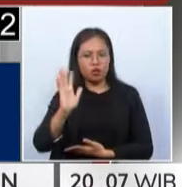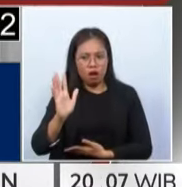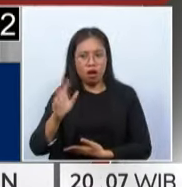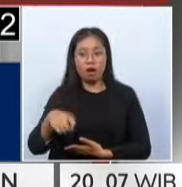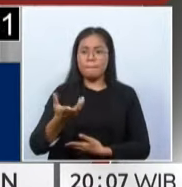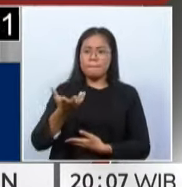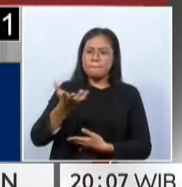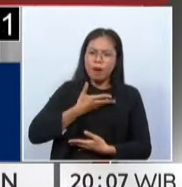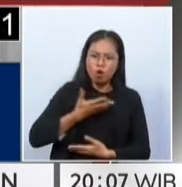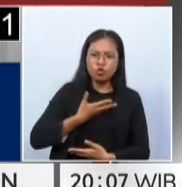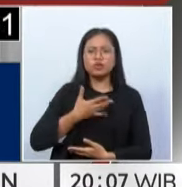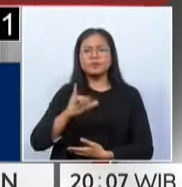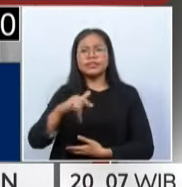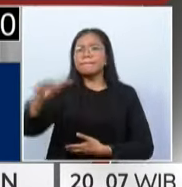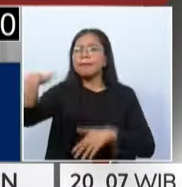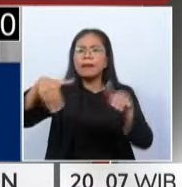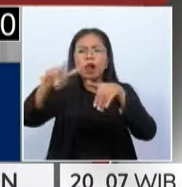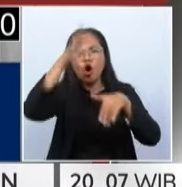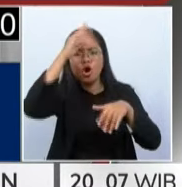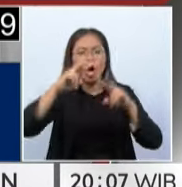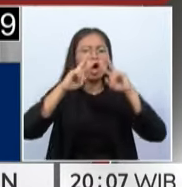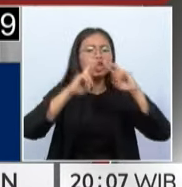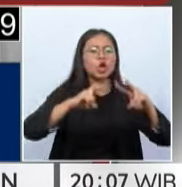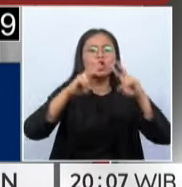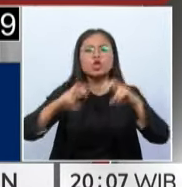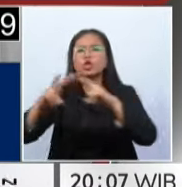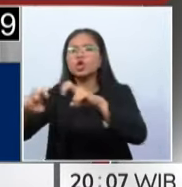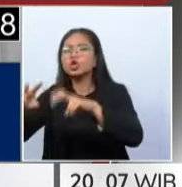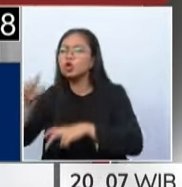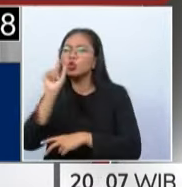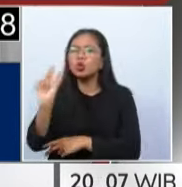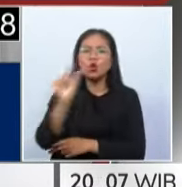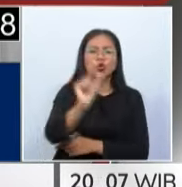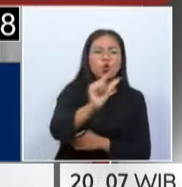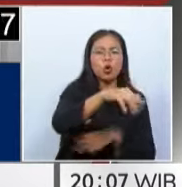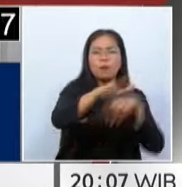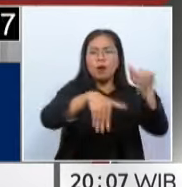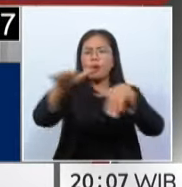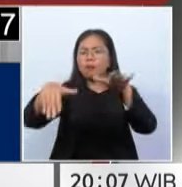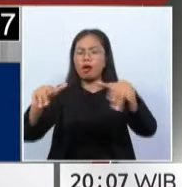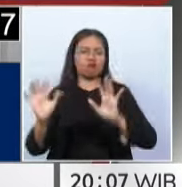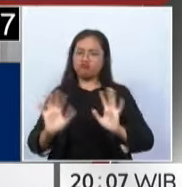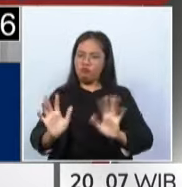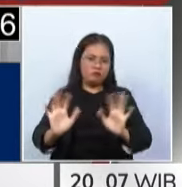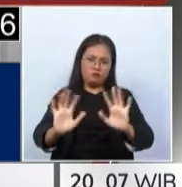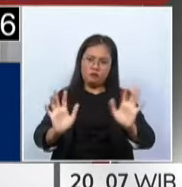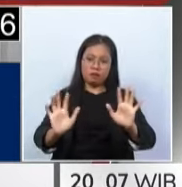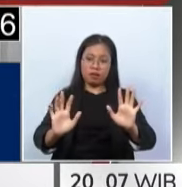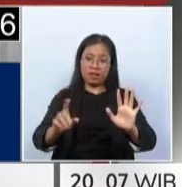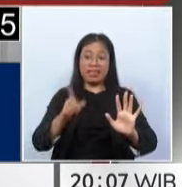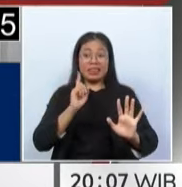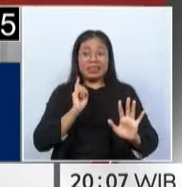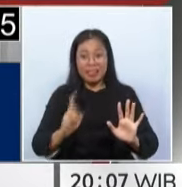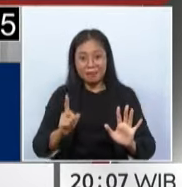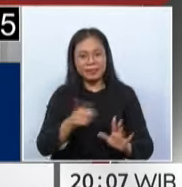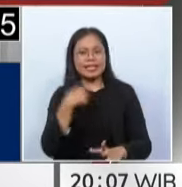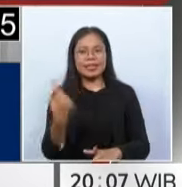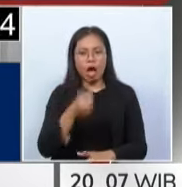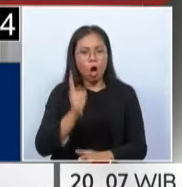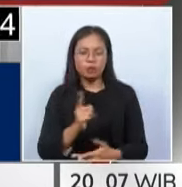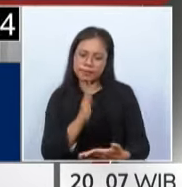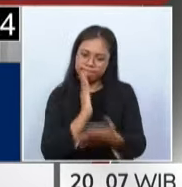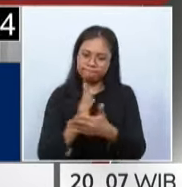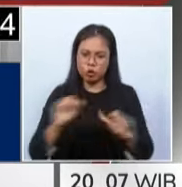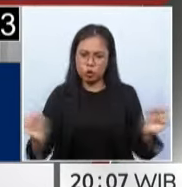banyak orang untuk meneliti starting from zero ini starting from the end dan kemudian kita mesti memutuskan cepat maka